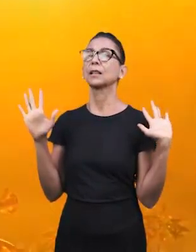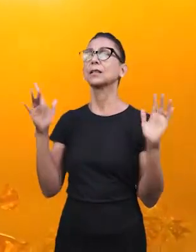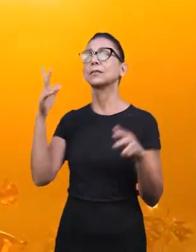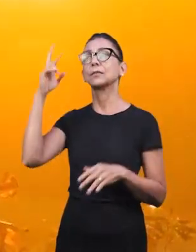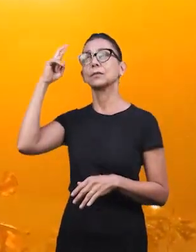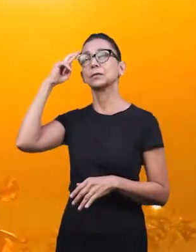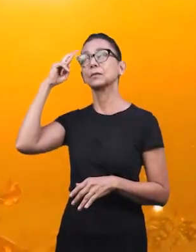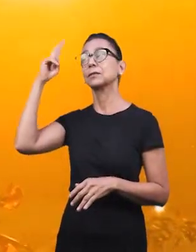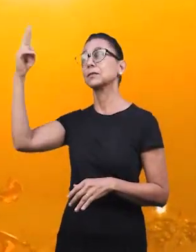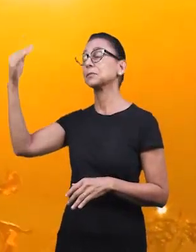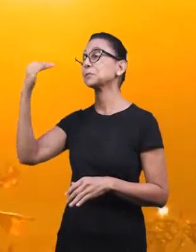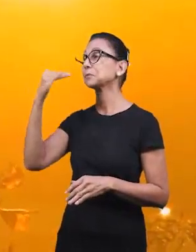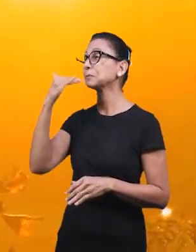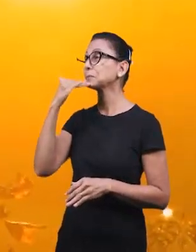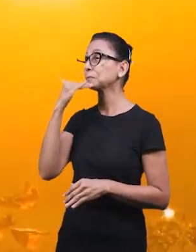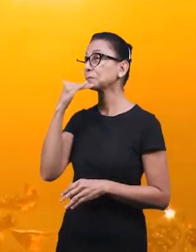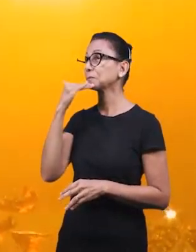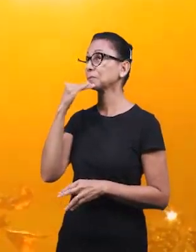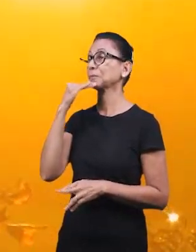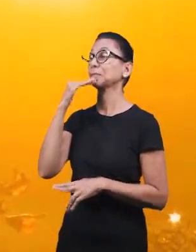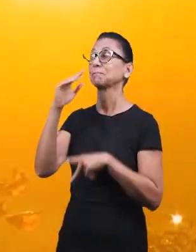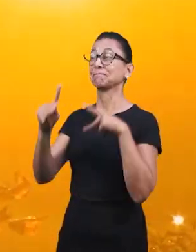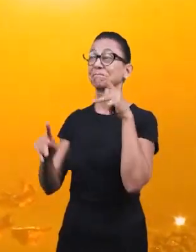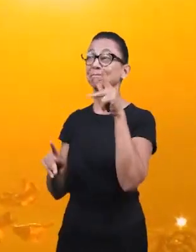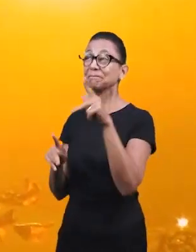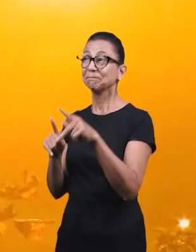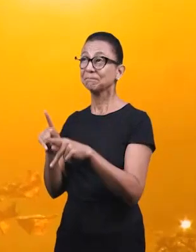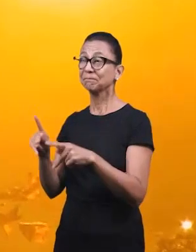кровью Иисуса Христа.